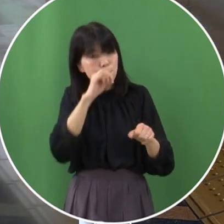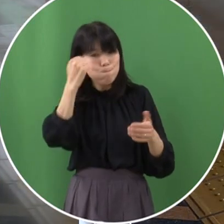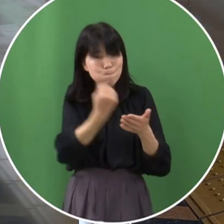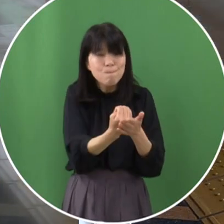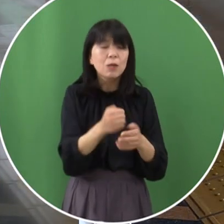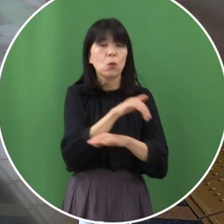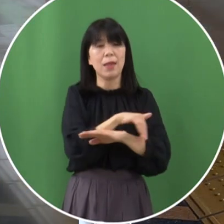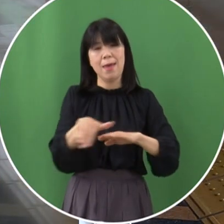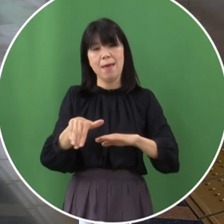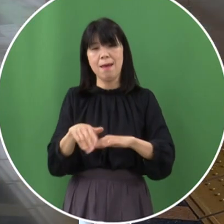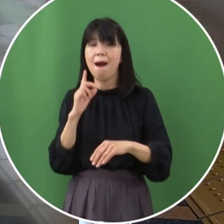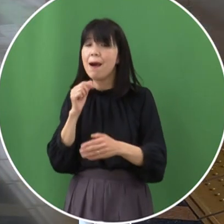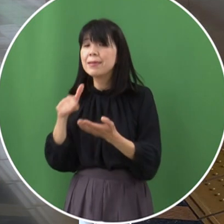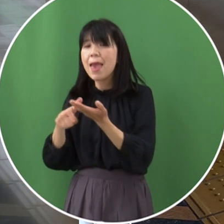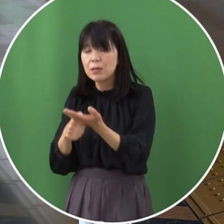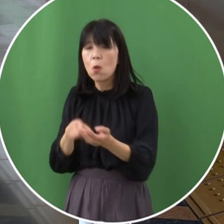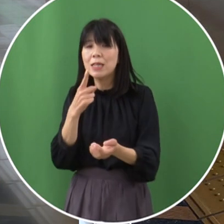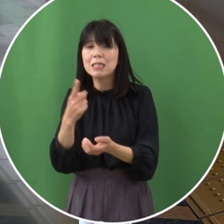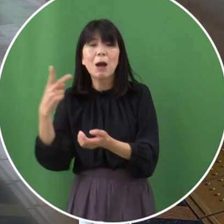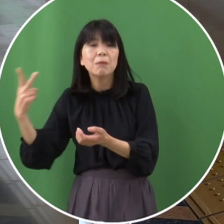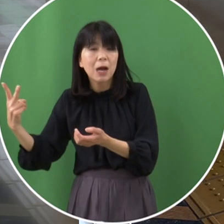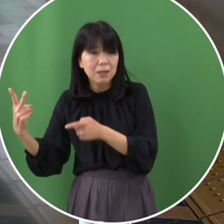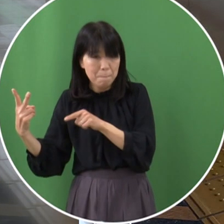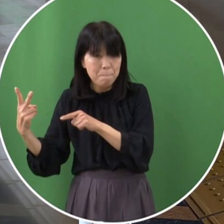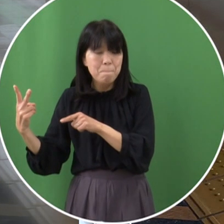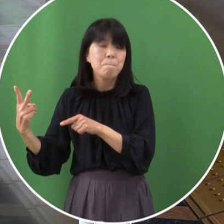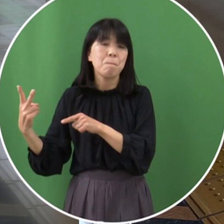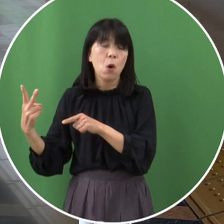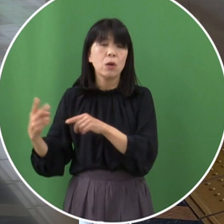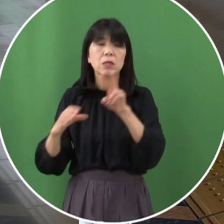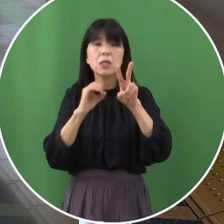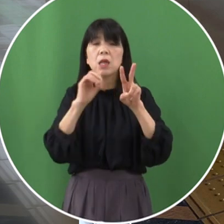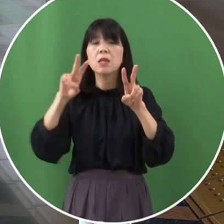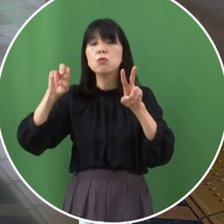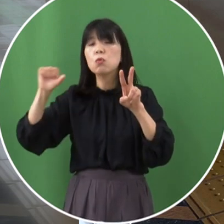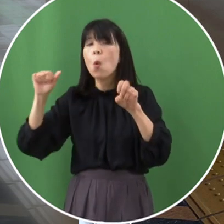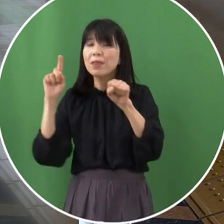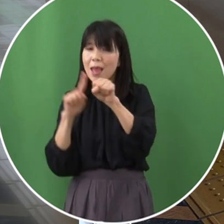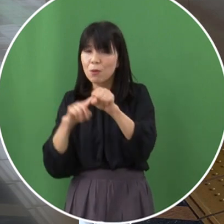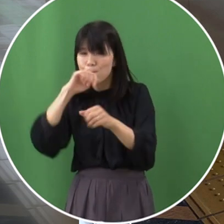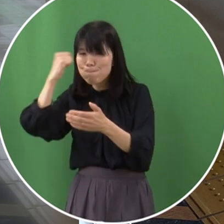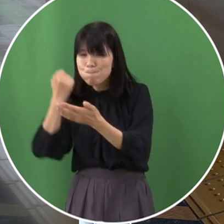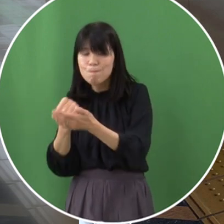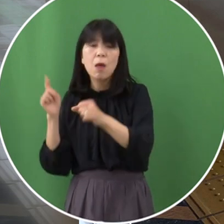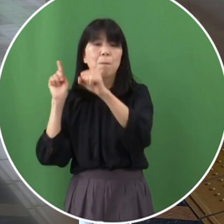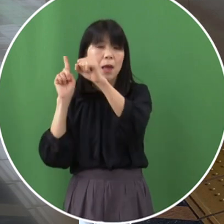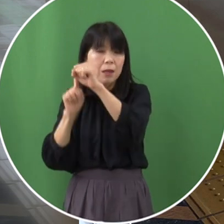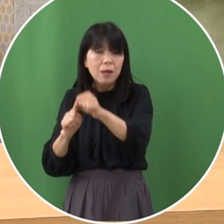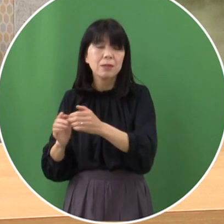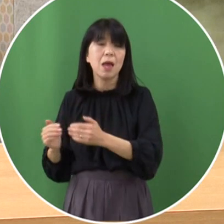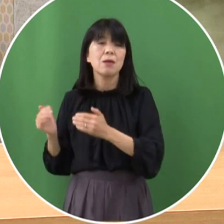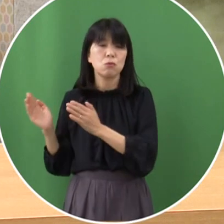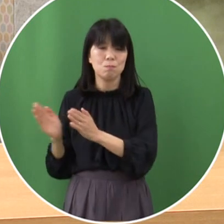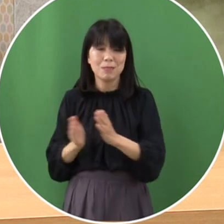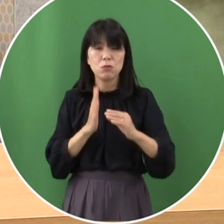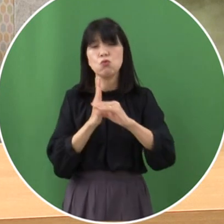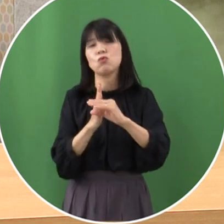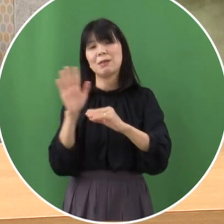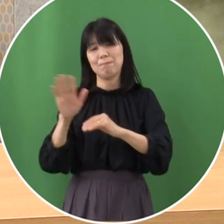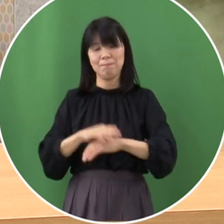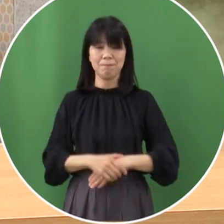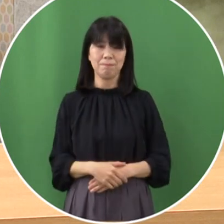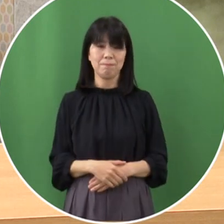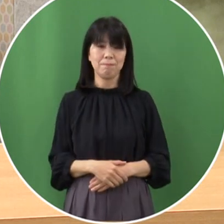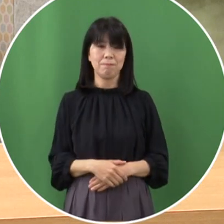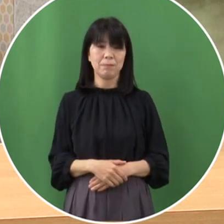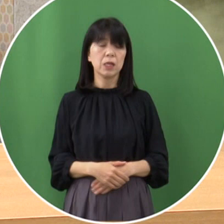1、2番線につきましても2025年度の完成を目指し準備が進められています。西明石駅西